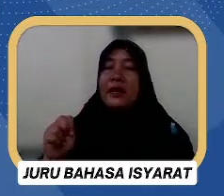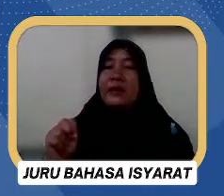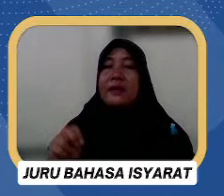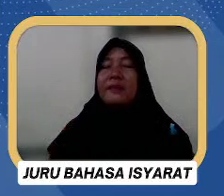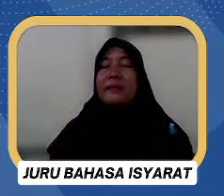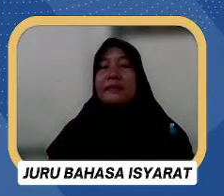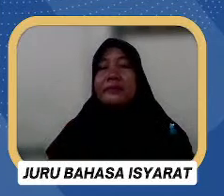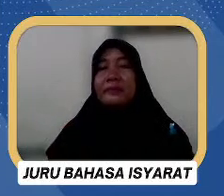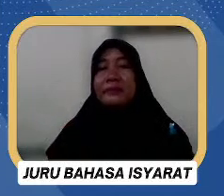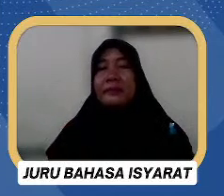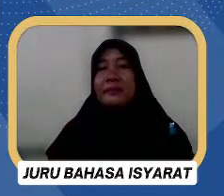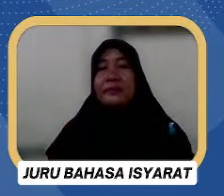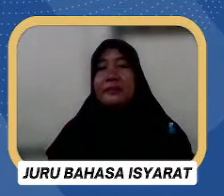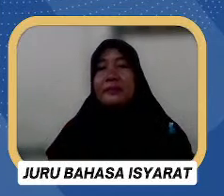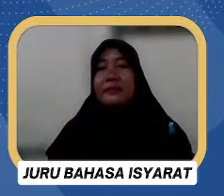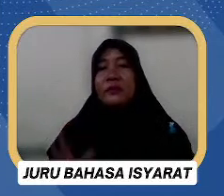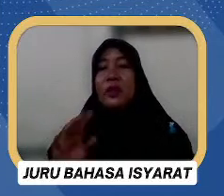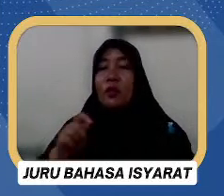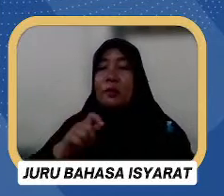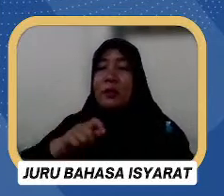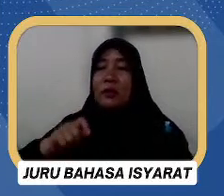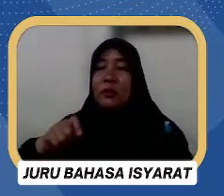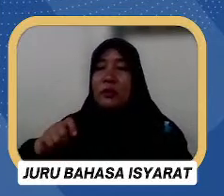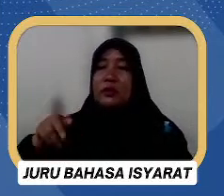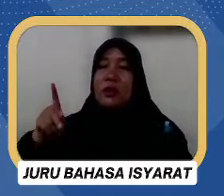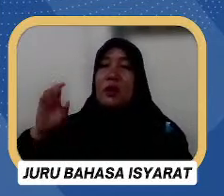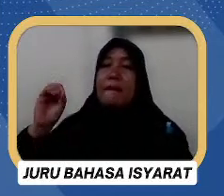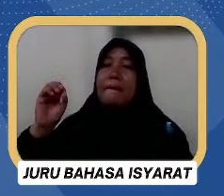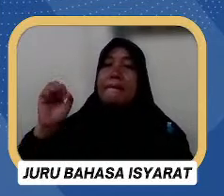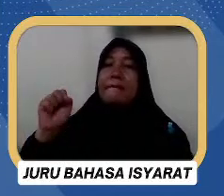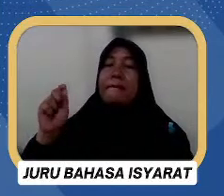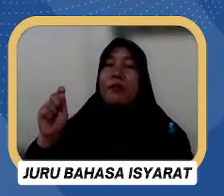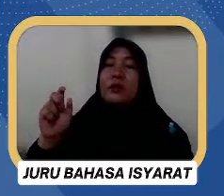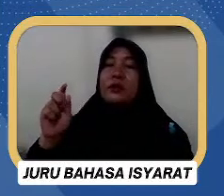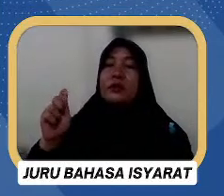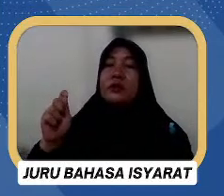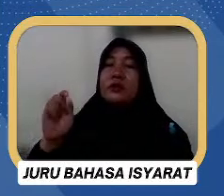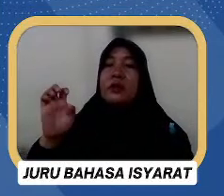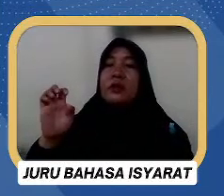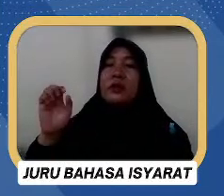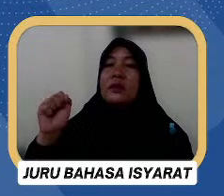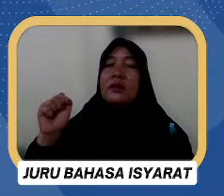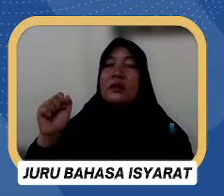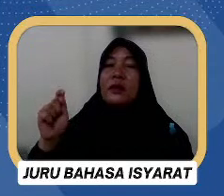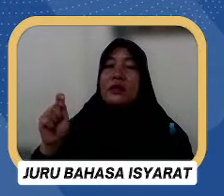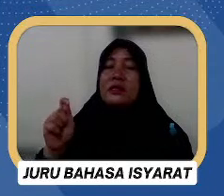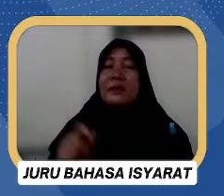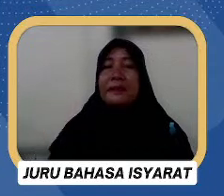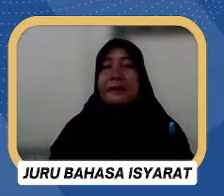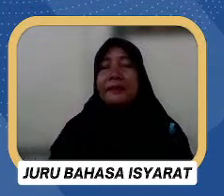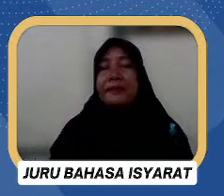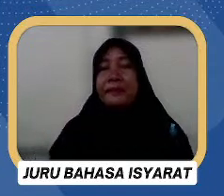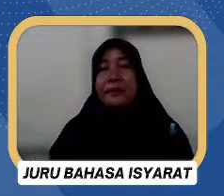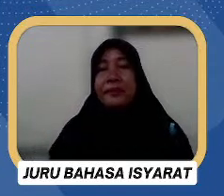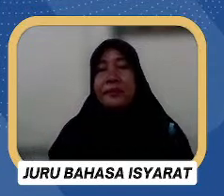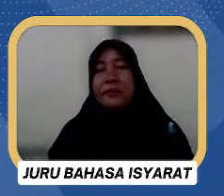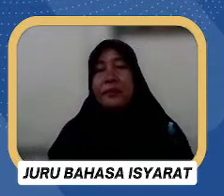lupa mengerjakan posttestnya dan juga download sertifikatnya ya teman-teman.